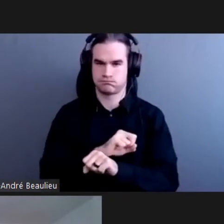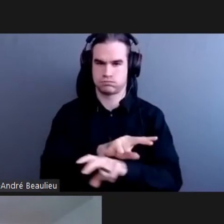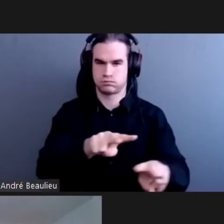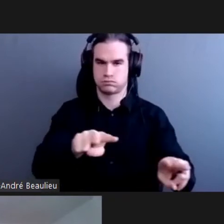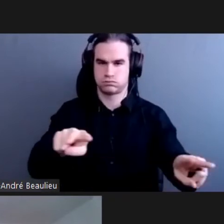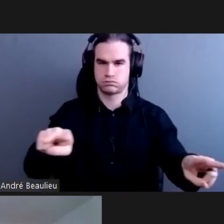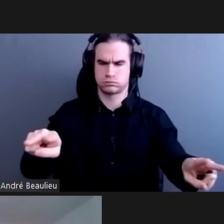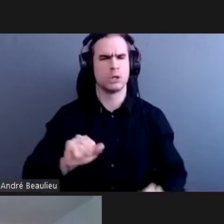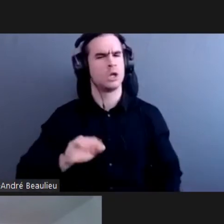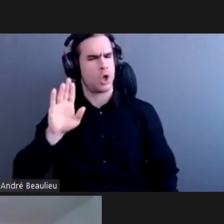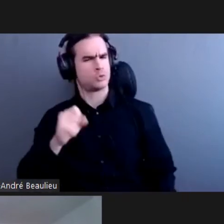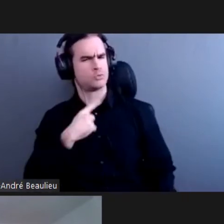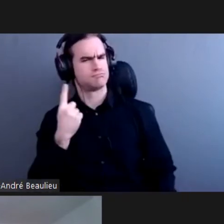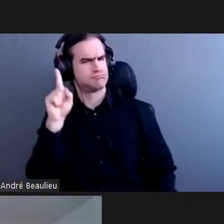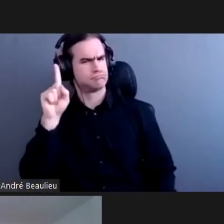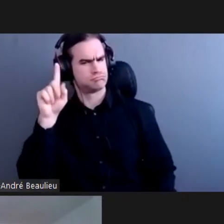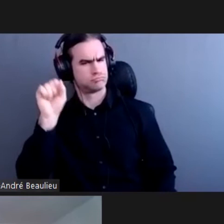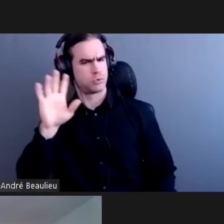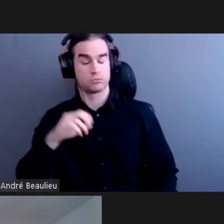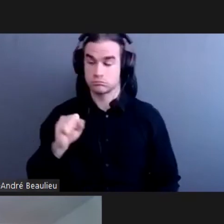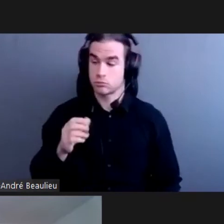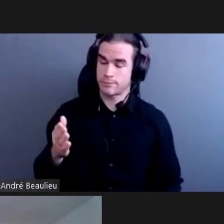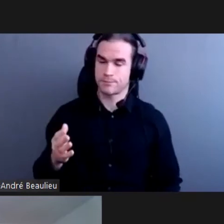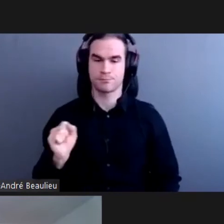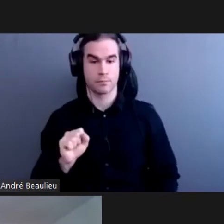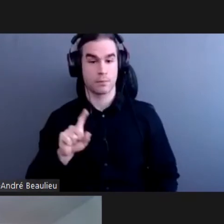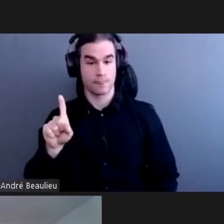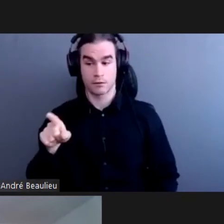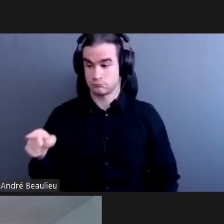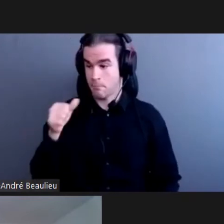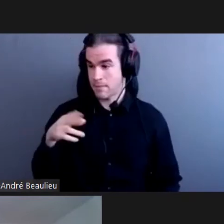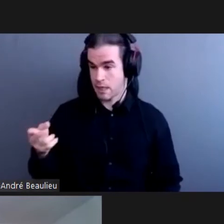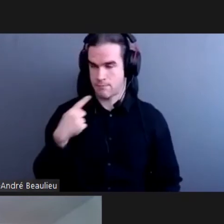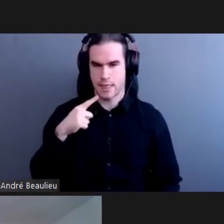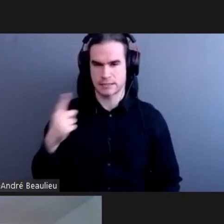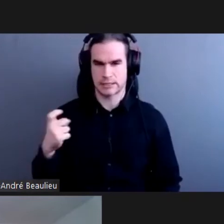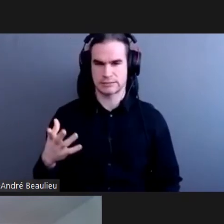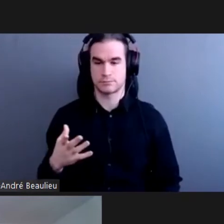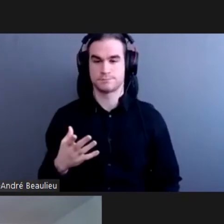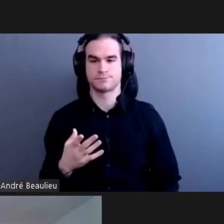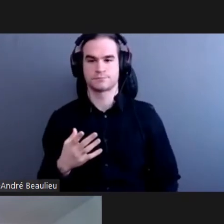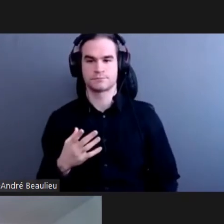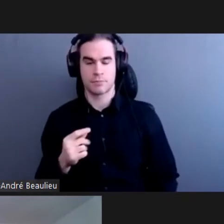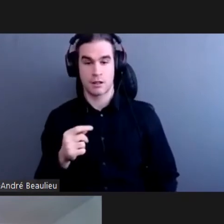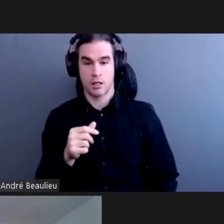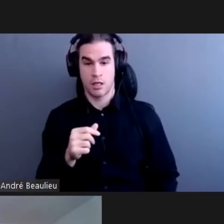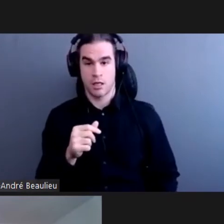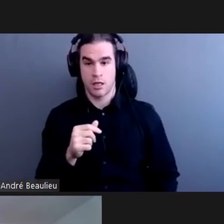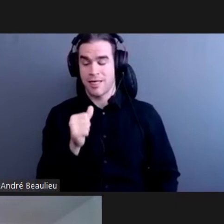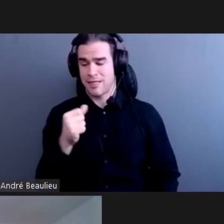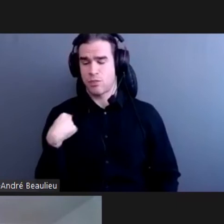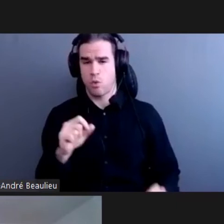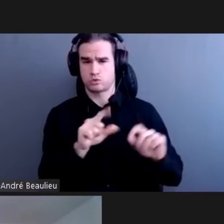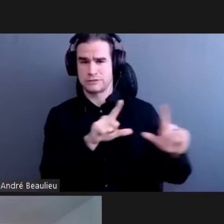Est-ce que je peux ajouter quelque chose? Parce Oui. que je trouve ça intéressant ce que Madame a dit. Une des diapos qu'on a dû